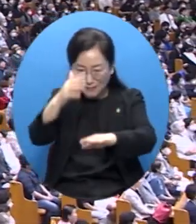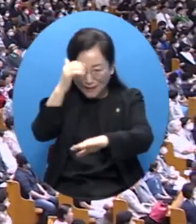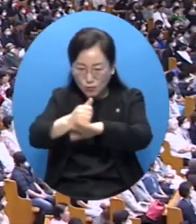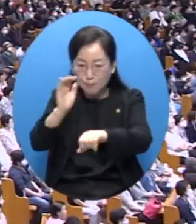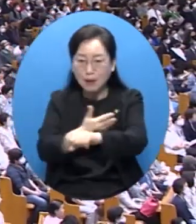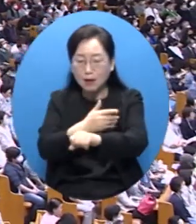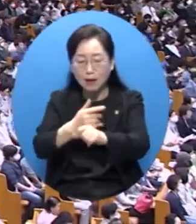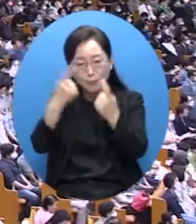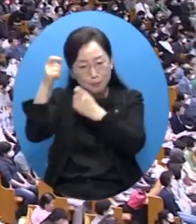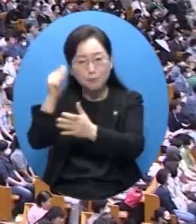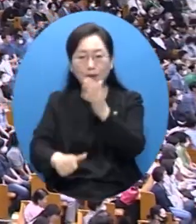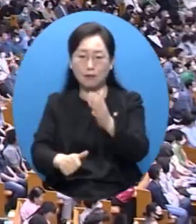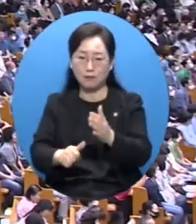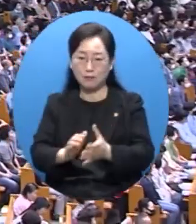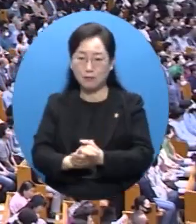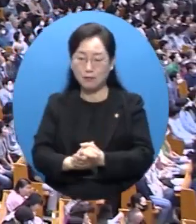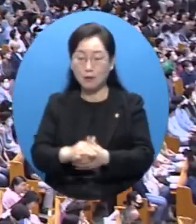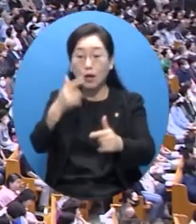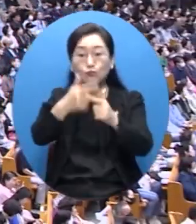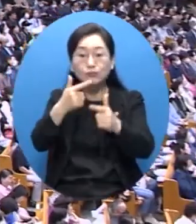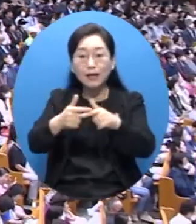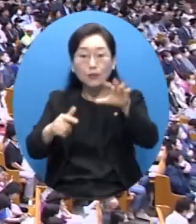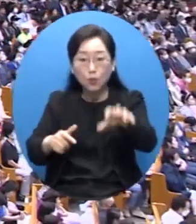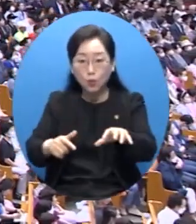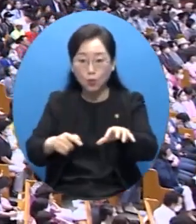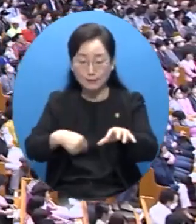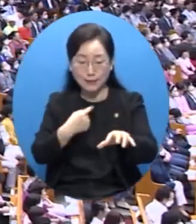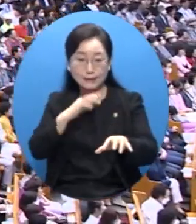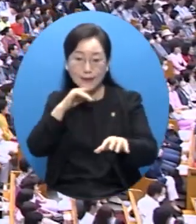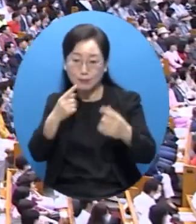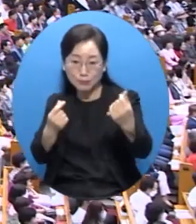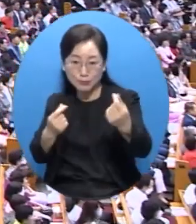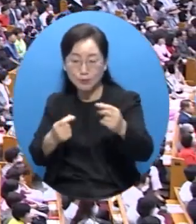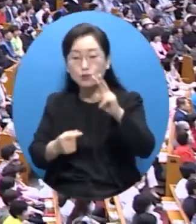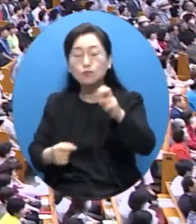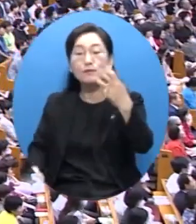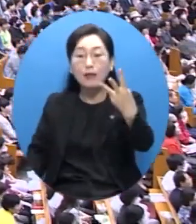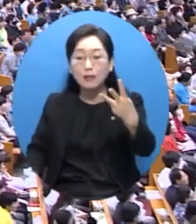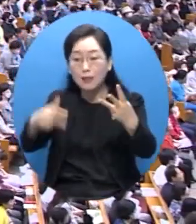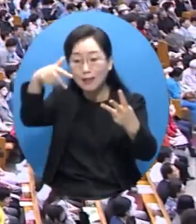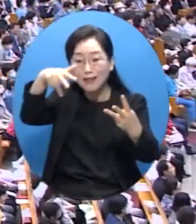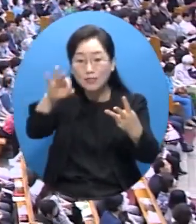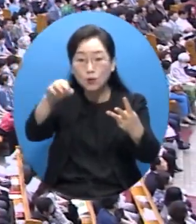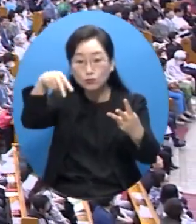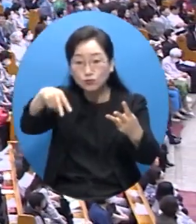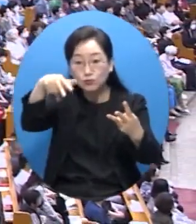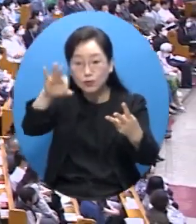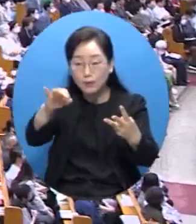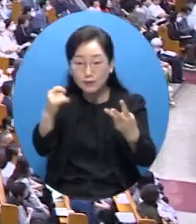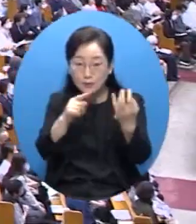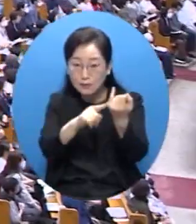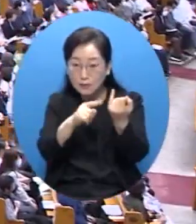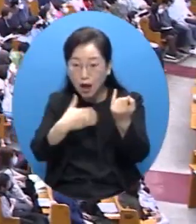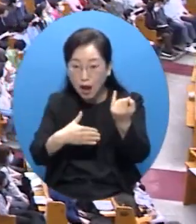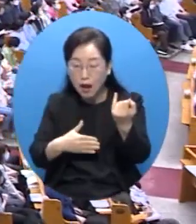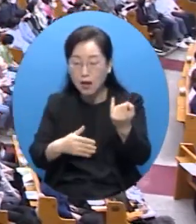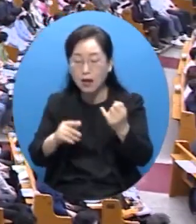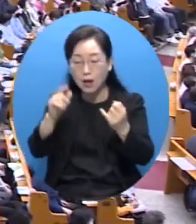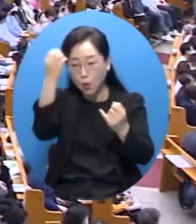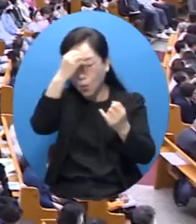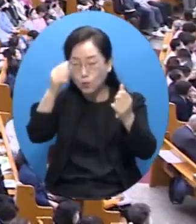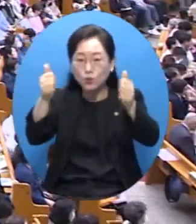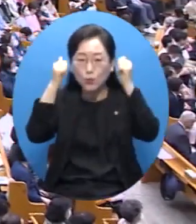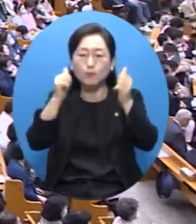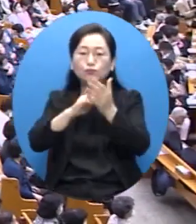사람들이 꽤 있습니다. 부산에서 자기 또래 여성을 살해한 23살의 정유정 씨가 그렇습니다. 그는 고등학교를 졸업한